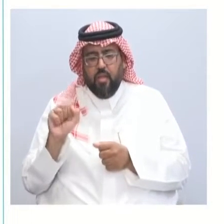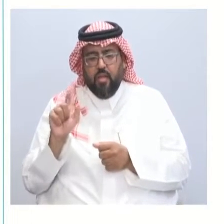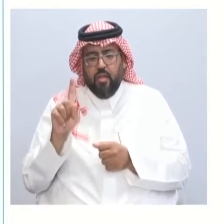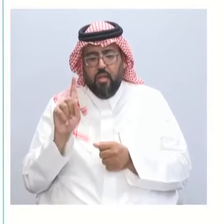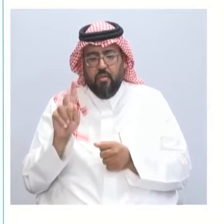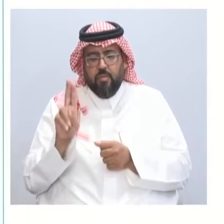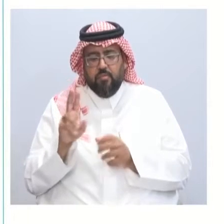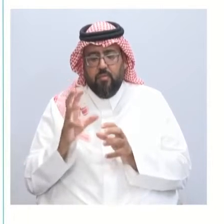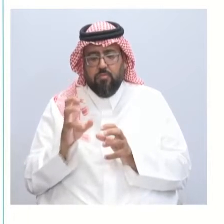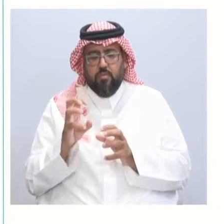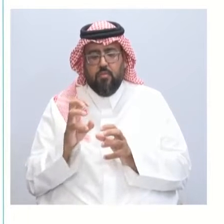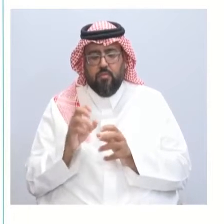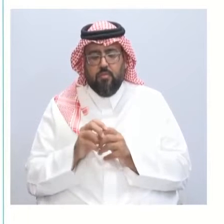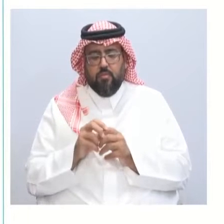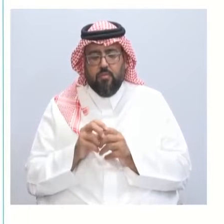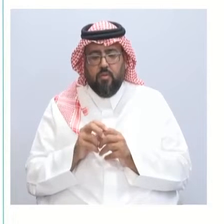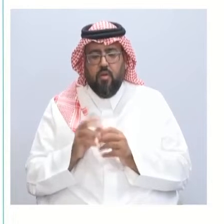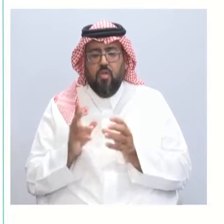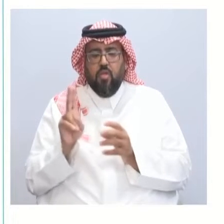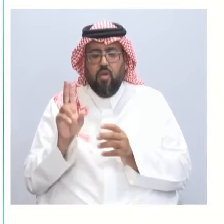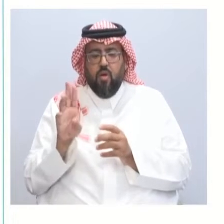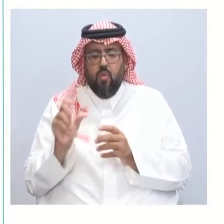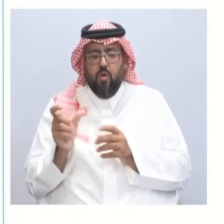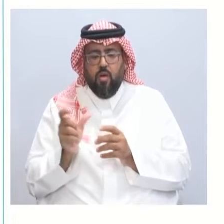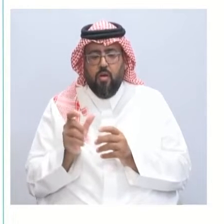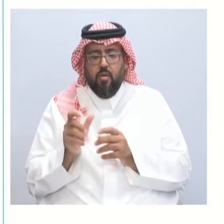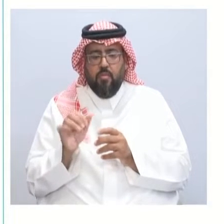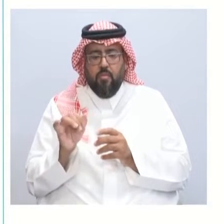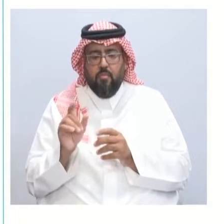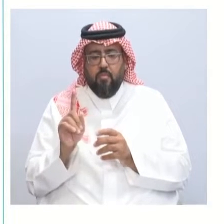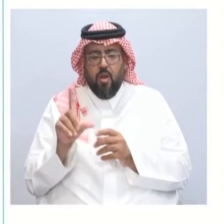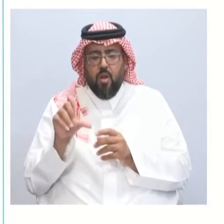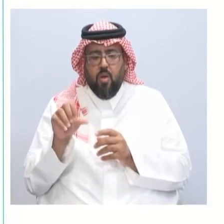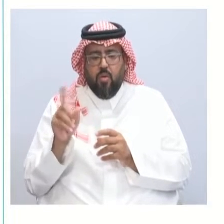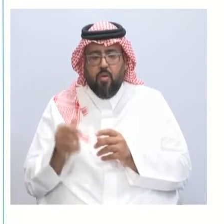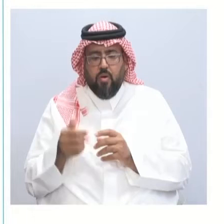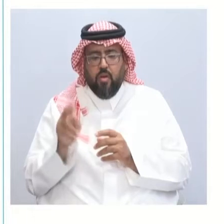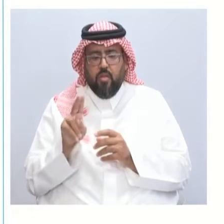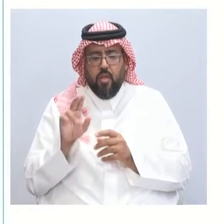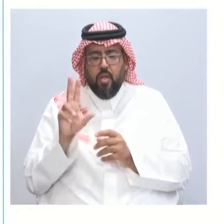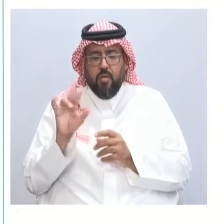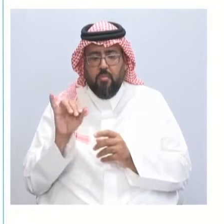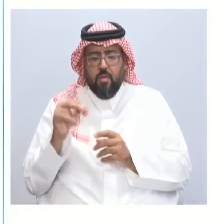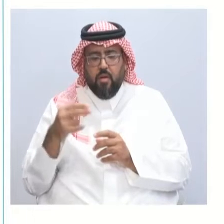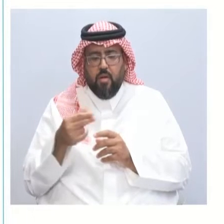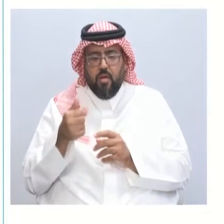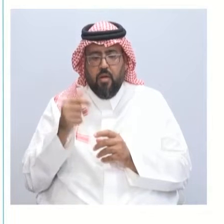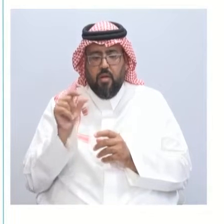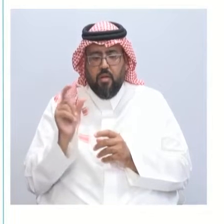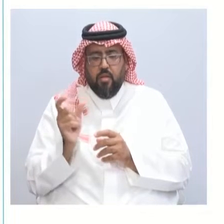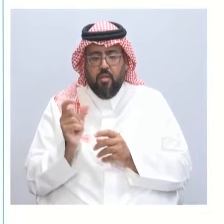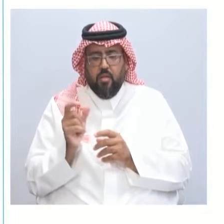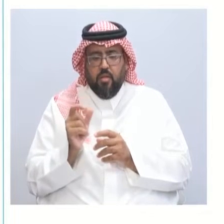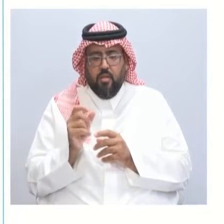ثم تصلبت وتتكون هذه الصخور من بلورات المعادن